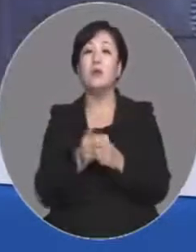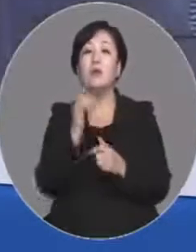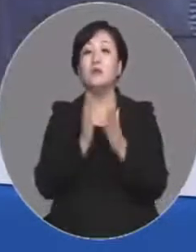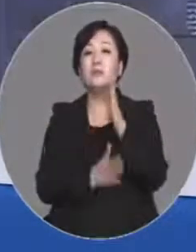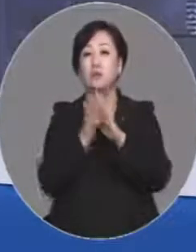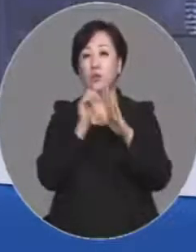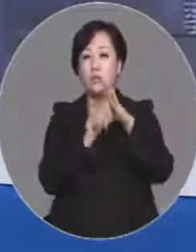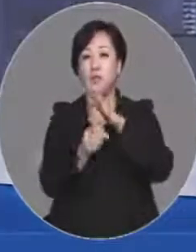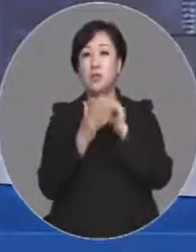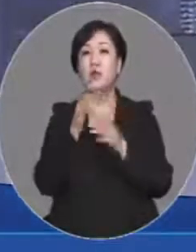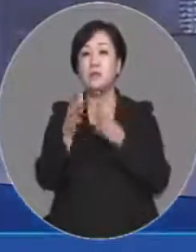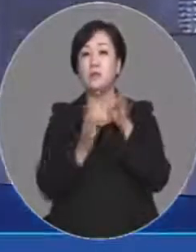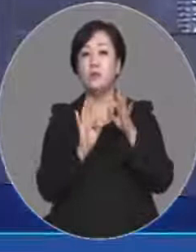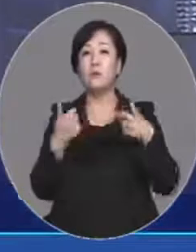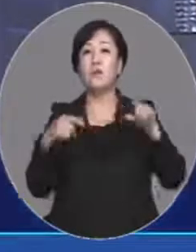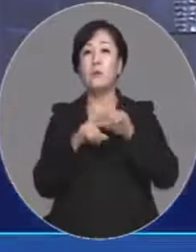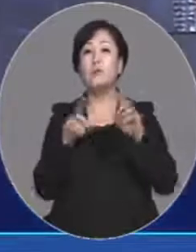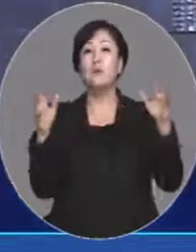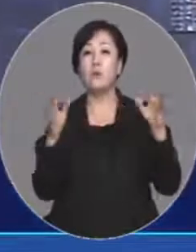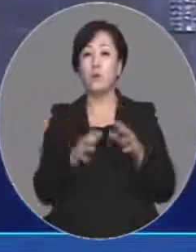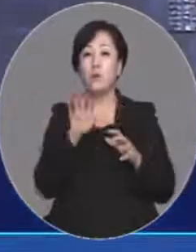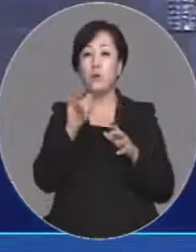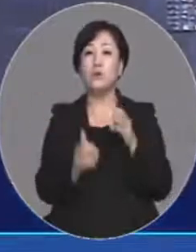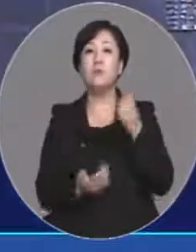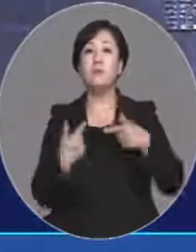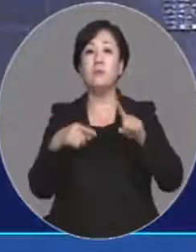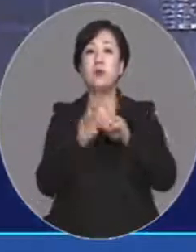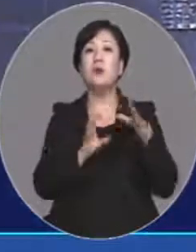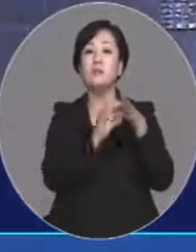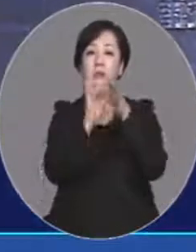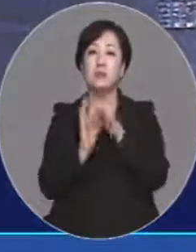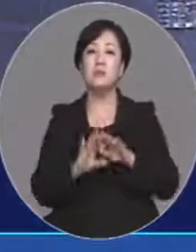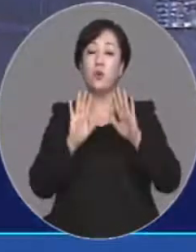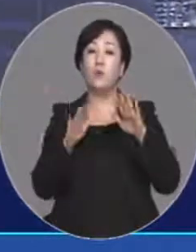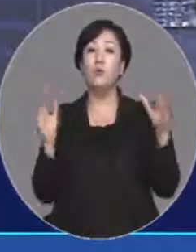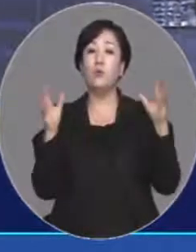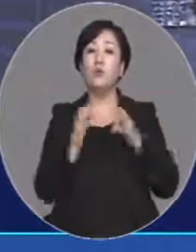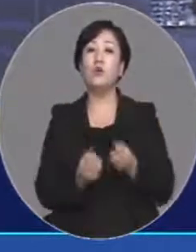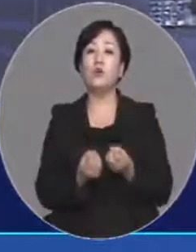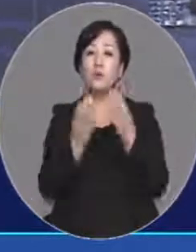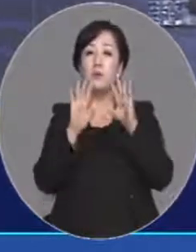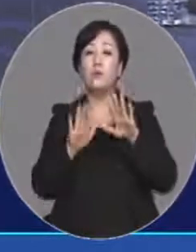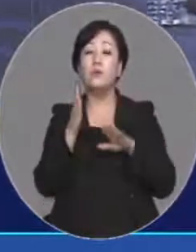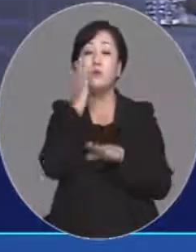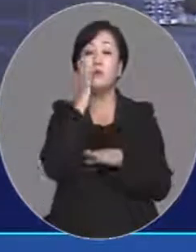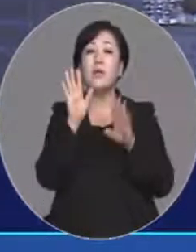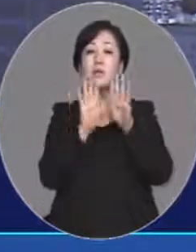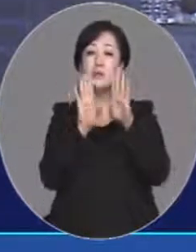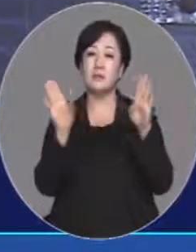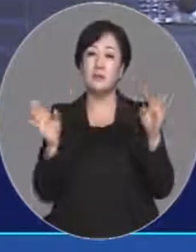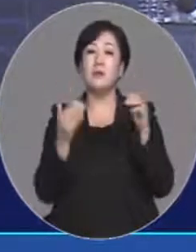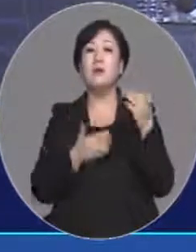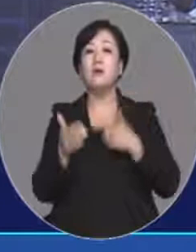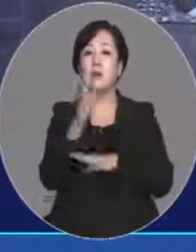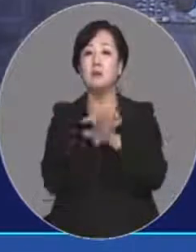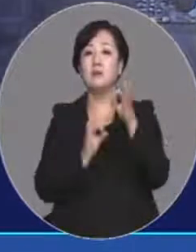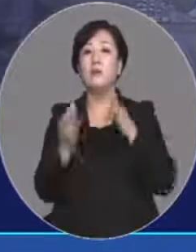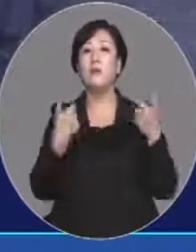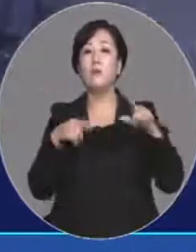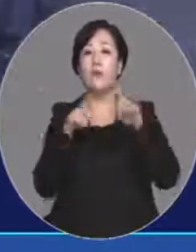시도지사와 상공인이 한자리에 모인 부울경 메가시티 비즈니스 포럼이 울산에서 열려 경제 공동체 임을